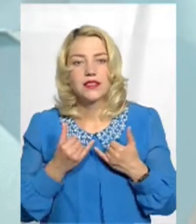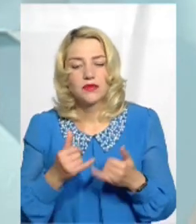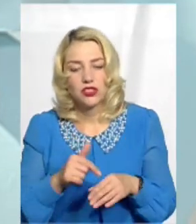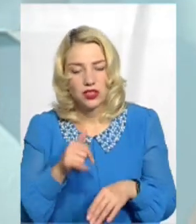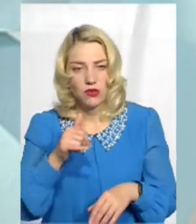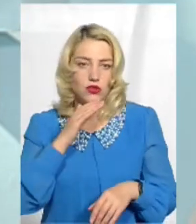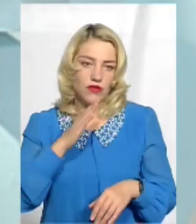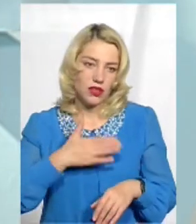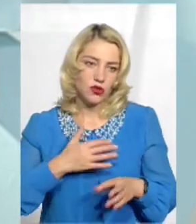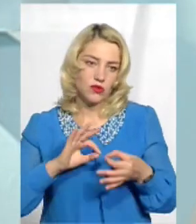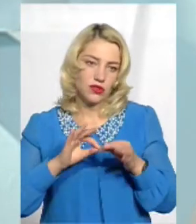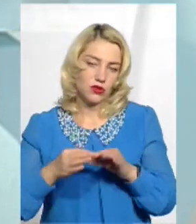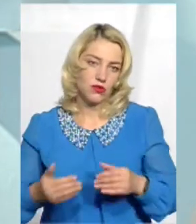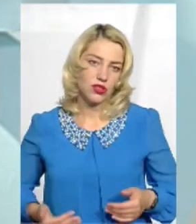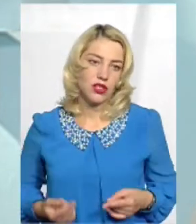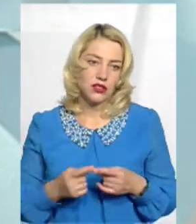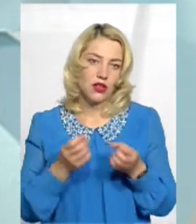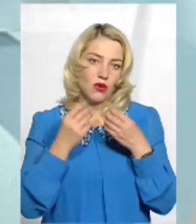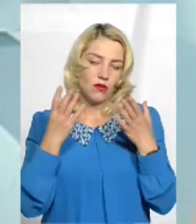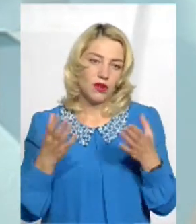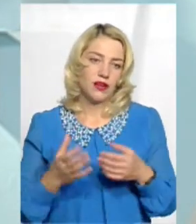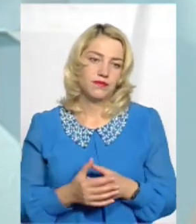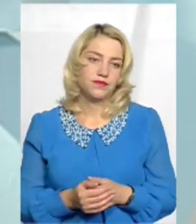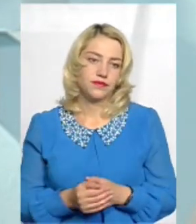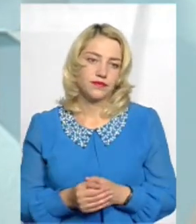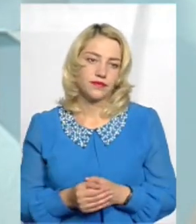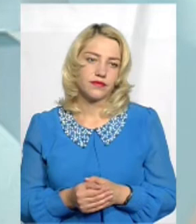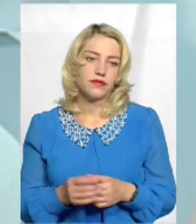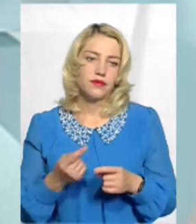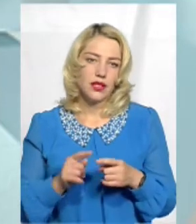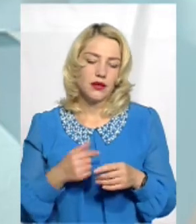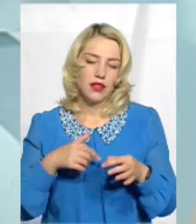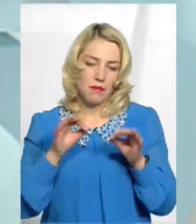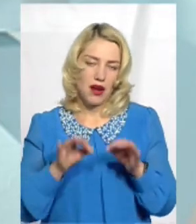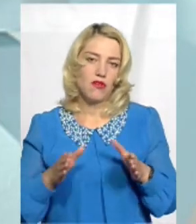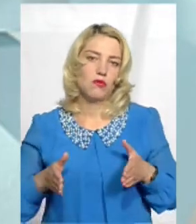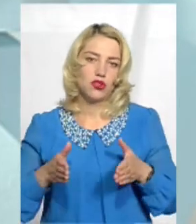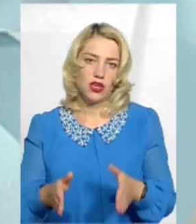у нашому такому складному житті, і це дуже добре. Я вважаю, що ми на абсолютно правильному шляху.